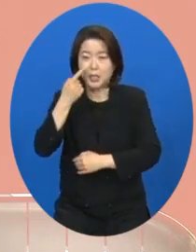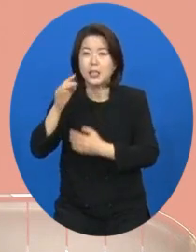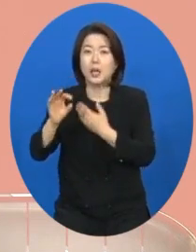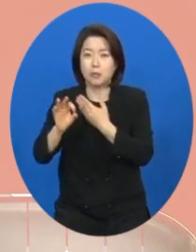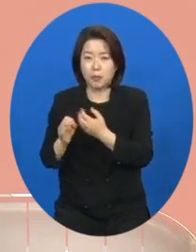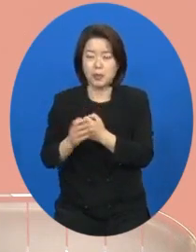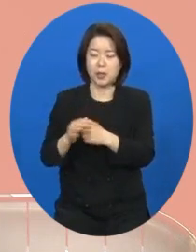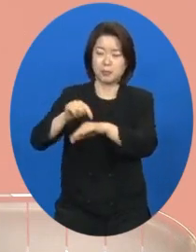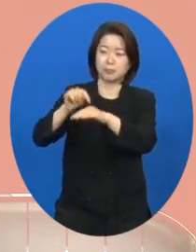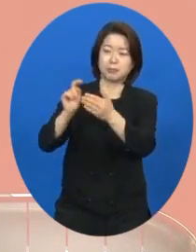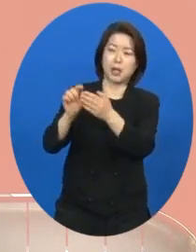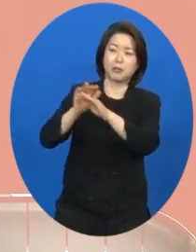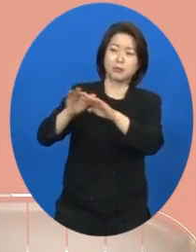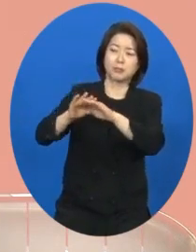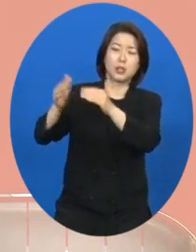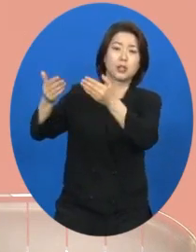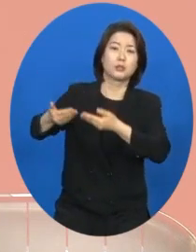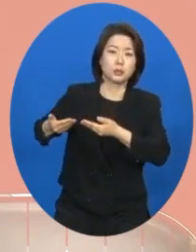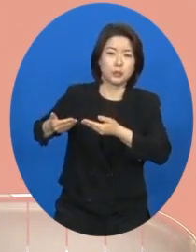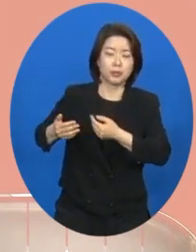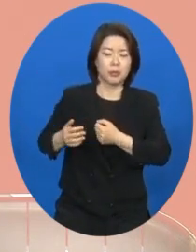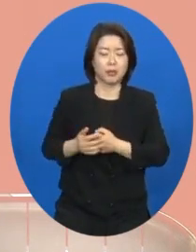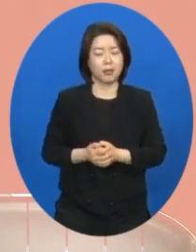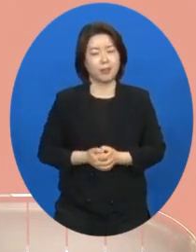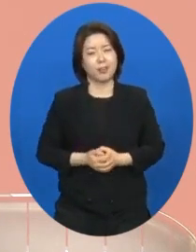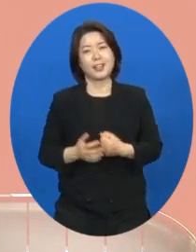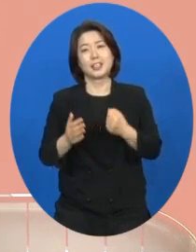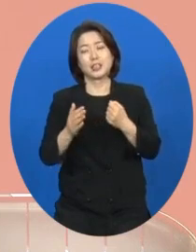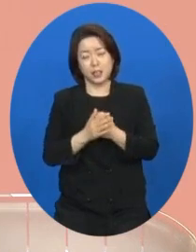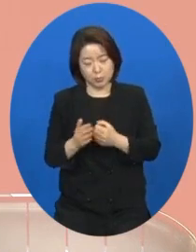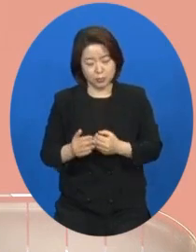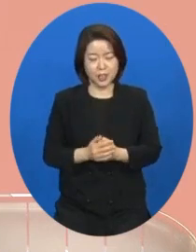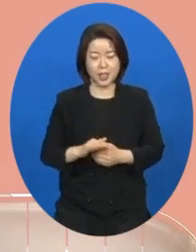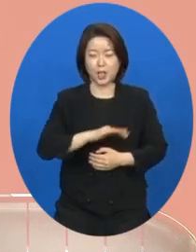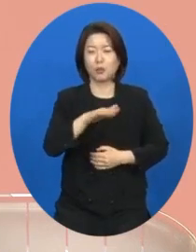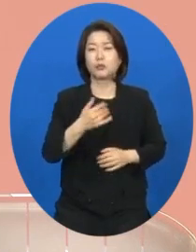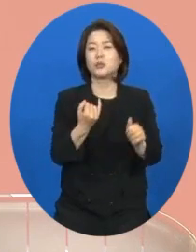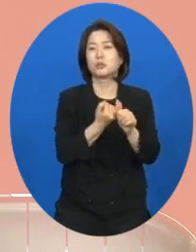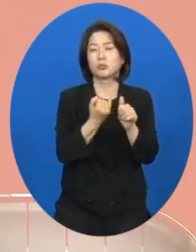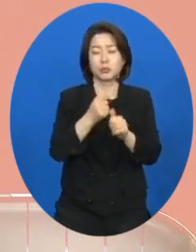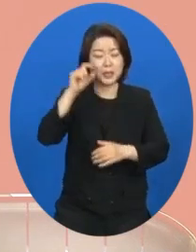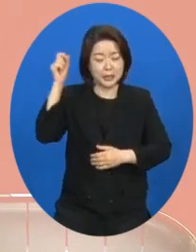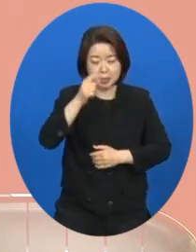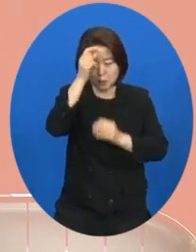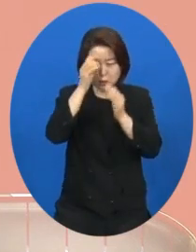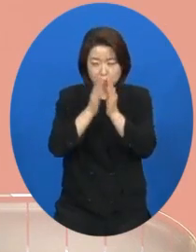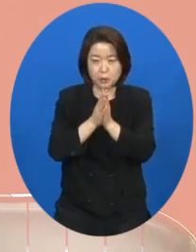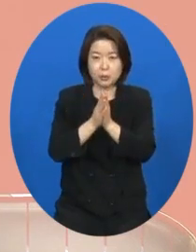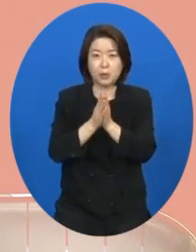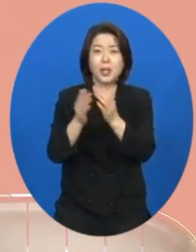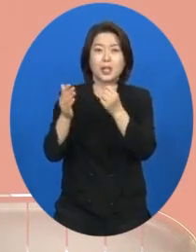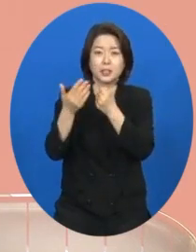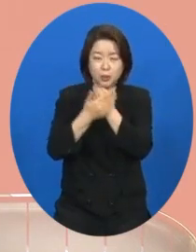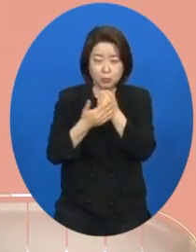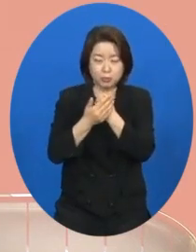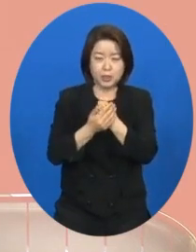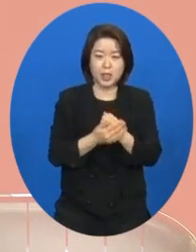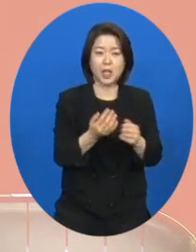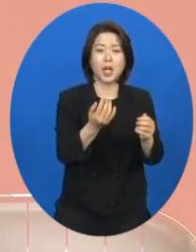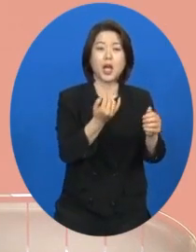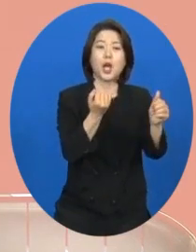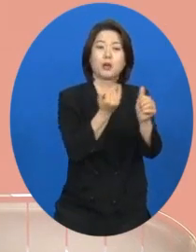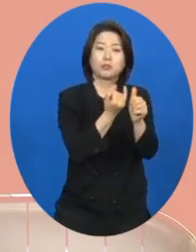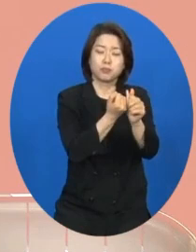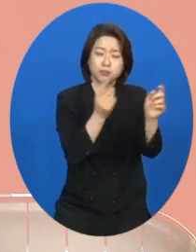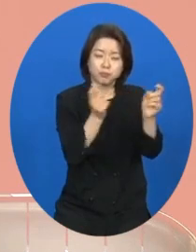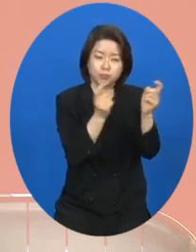마음을 풀어주셔서, 그래서 저희 부부가 새벽기도 때문에 사실 부부싸움의 문제를 해결하고 해결해